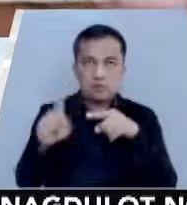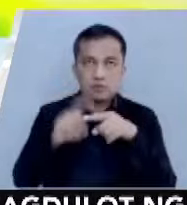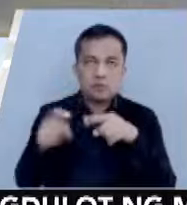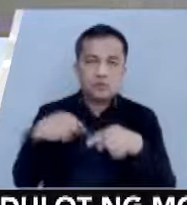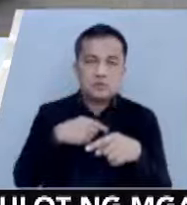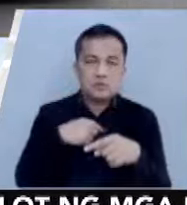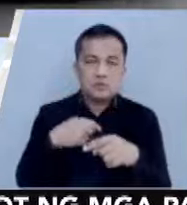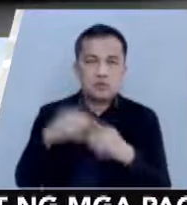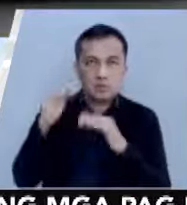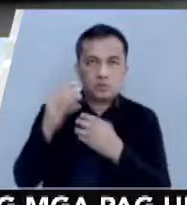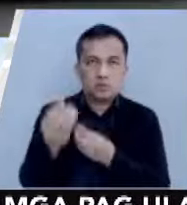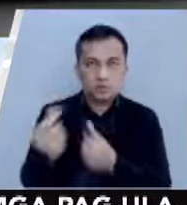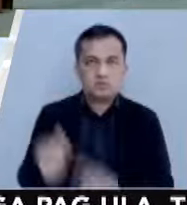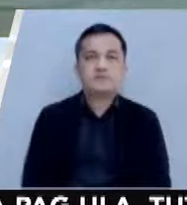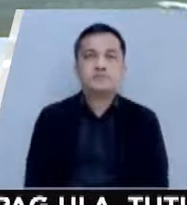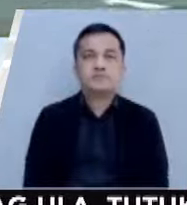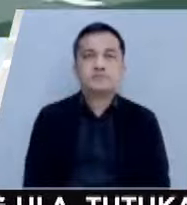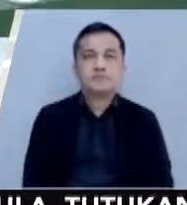agad.